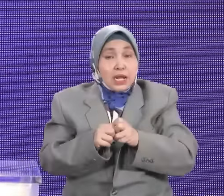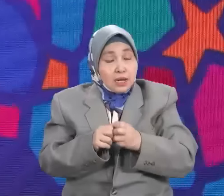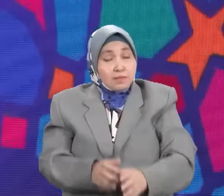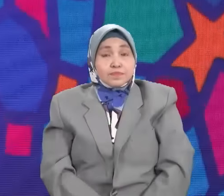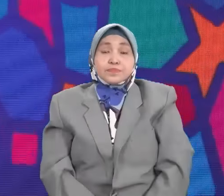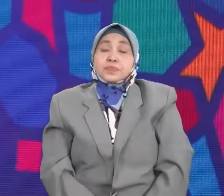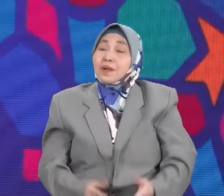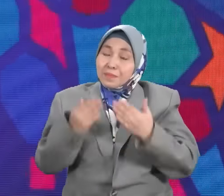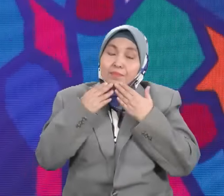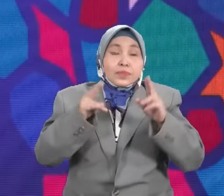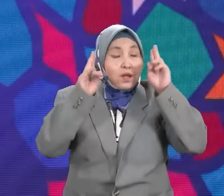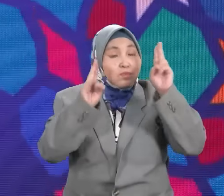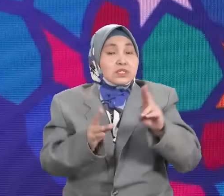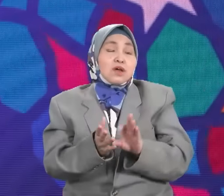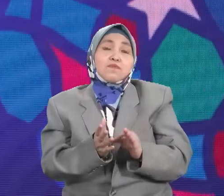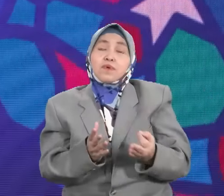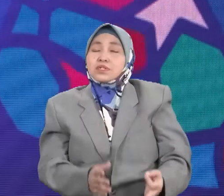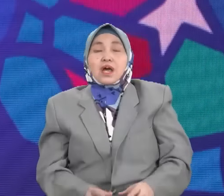Makasih ya